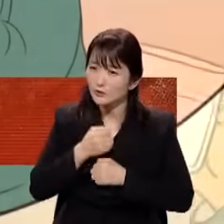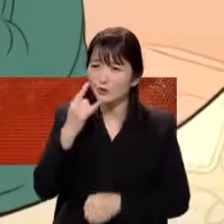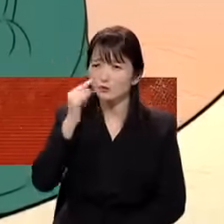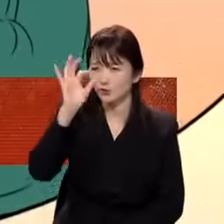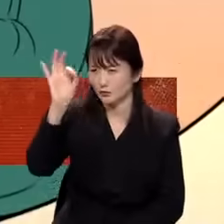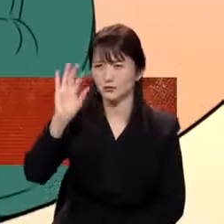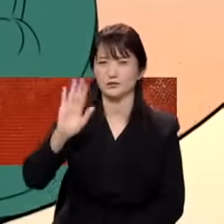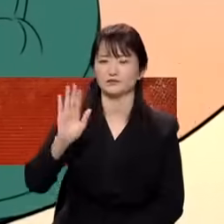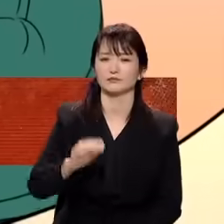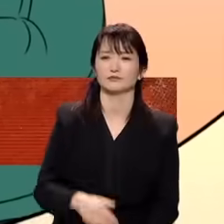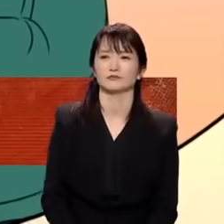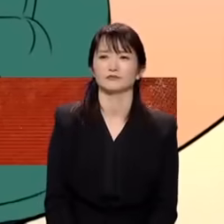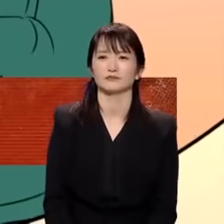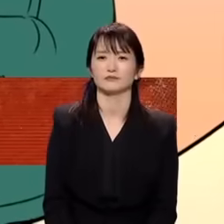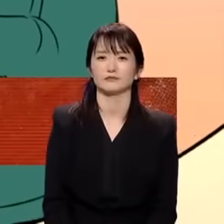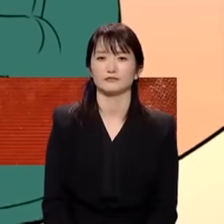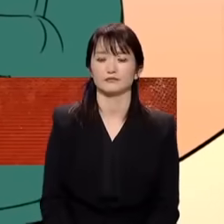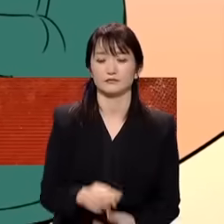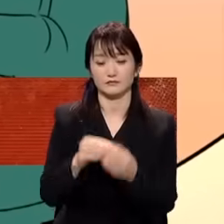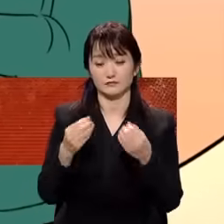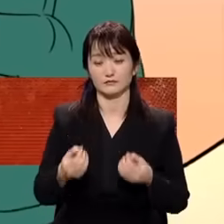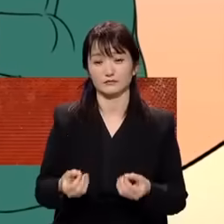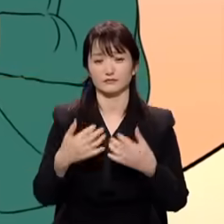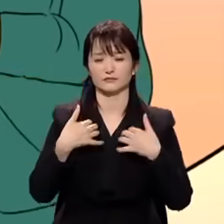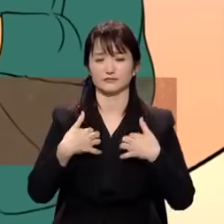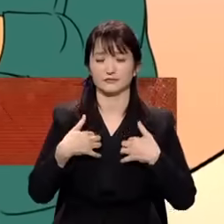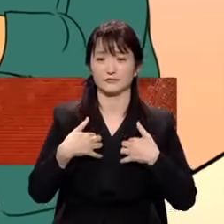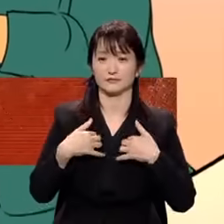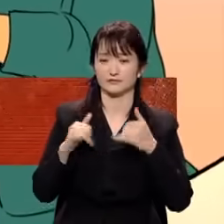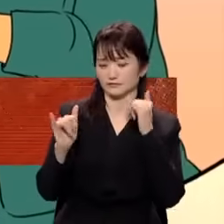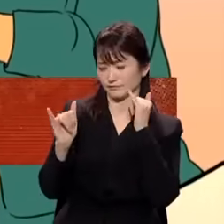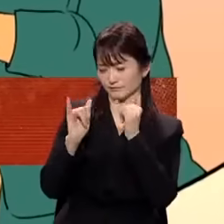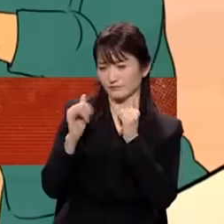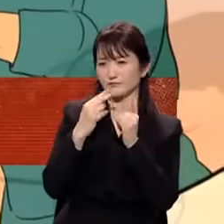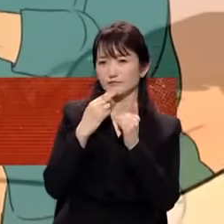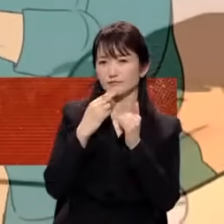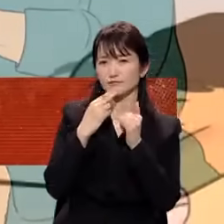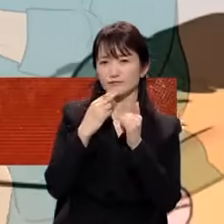거다라고 말했다고 합니다. 명절과 새해 연락조차 없는 변호사